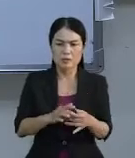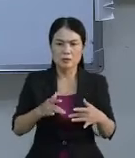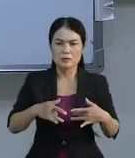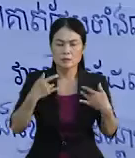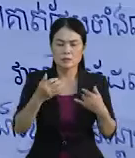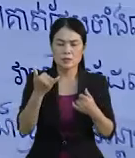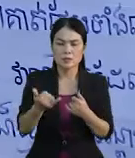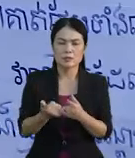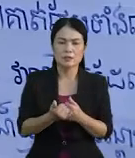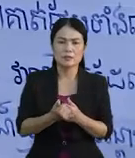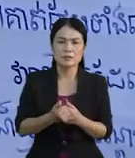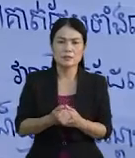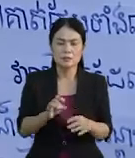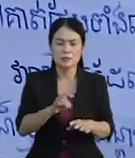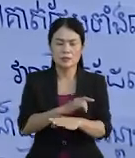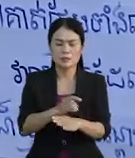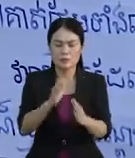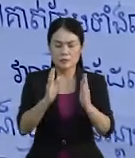6